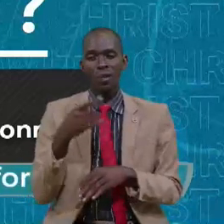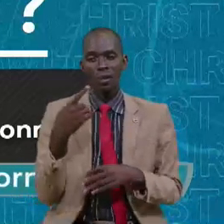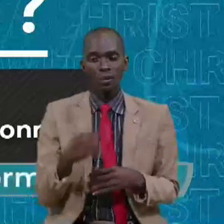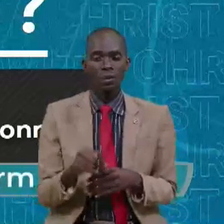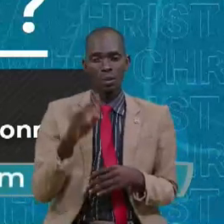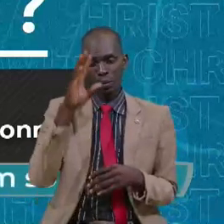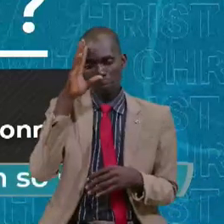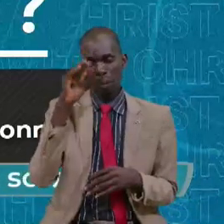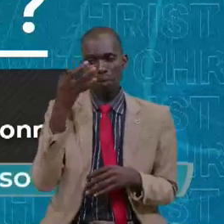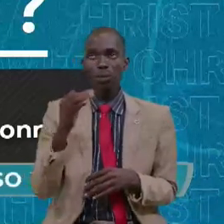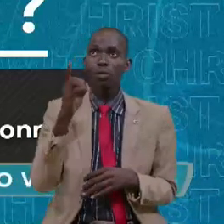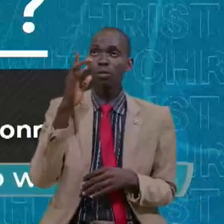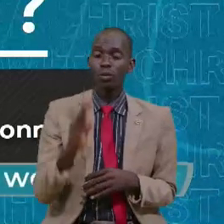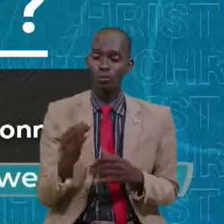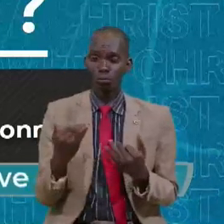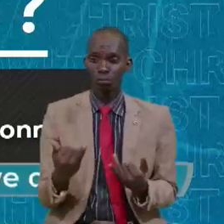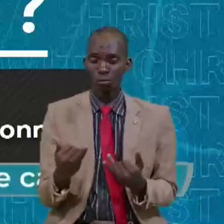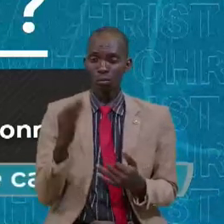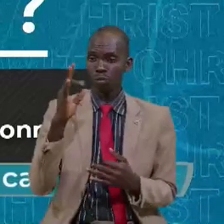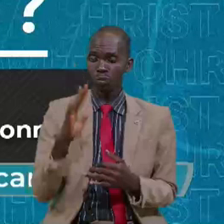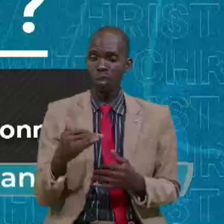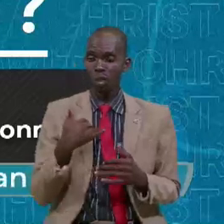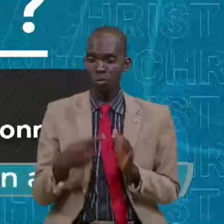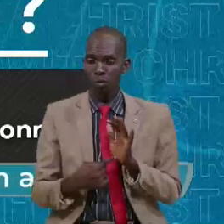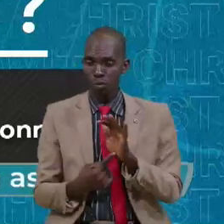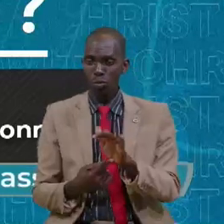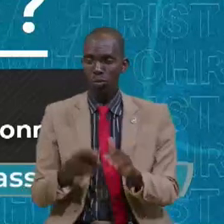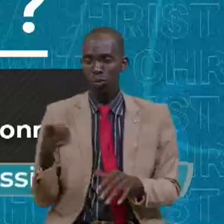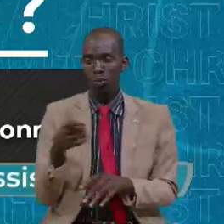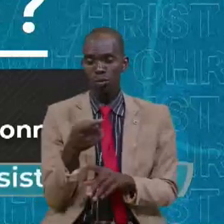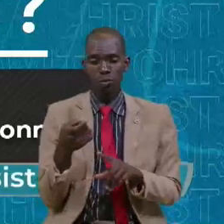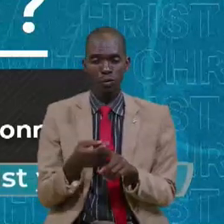N'importe où vous êtes et vous avez répondu à l'appel de ce soir.